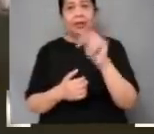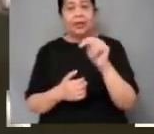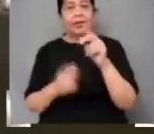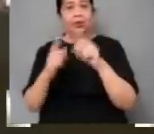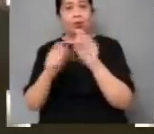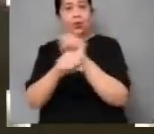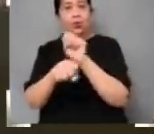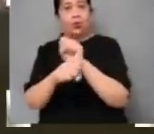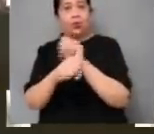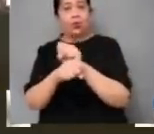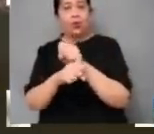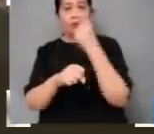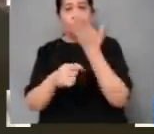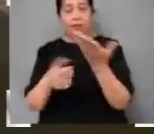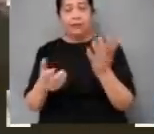kanila din.